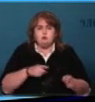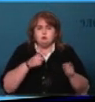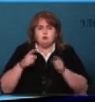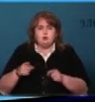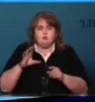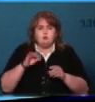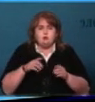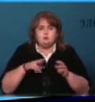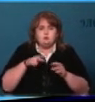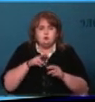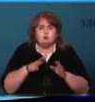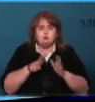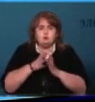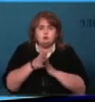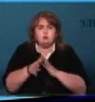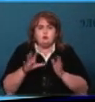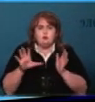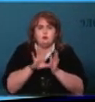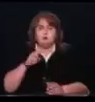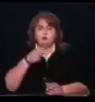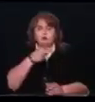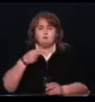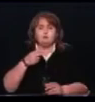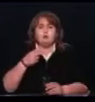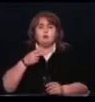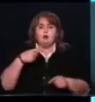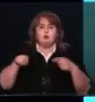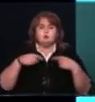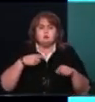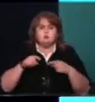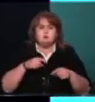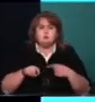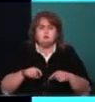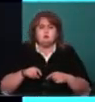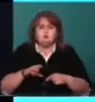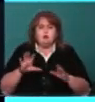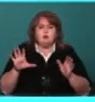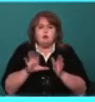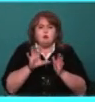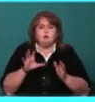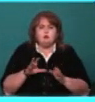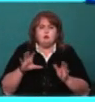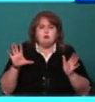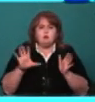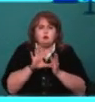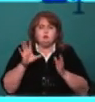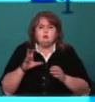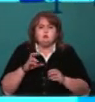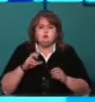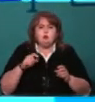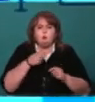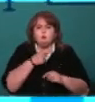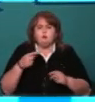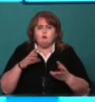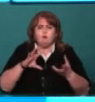идет излучение энергии. Энергия кванта равна разности энергий энергетических уровней